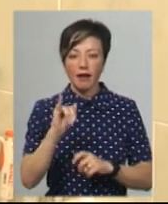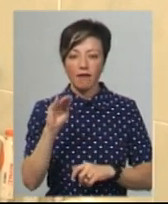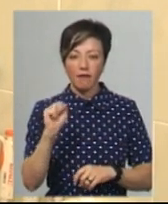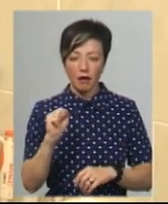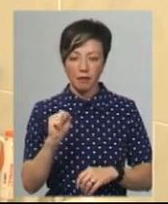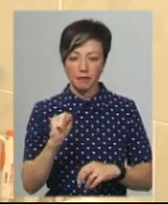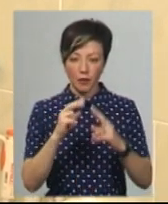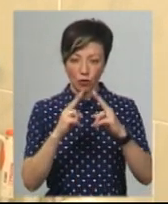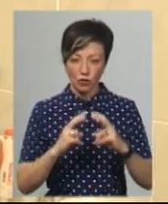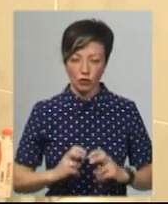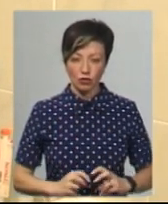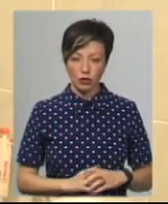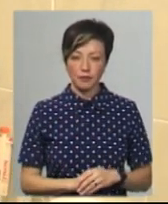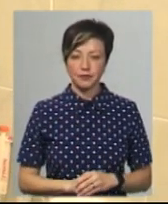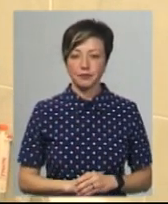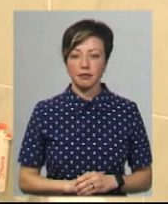ІФА-дослідження.